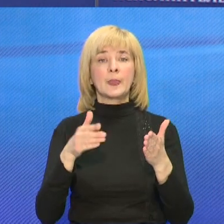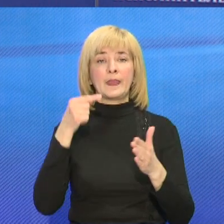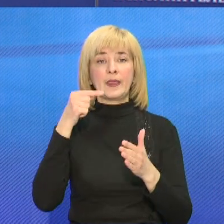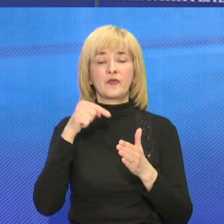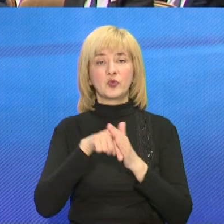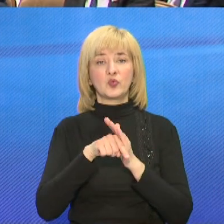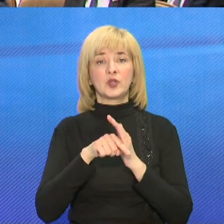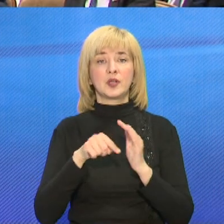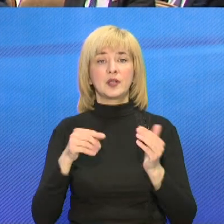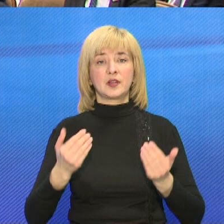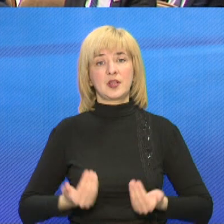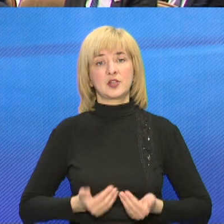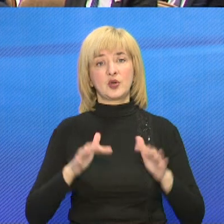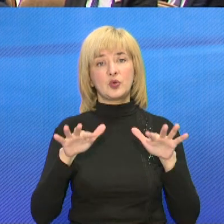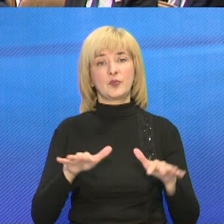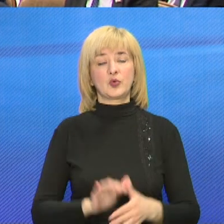населенных пунктов.